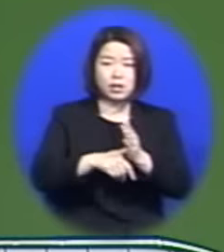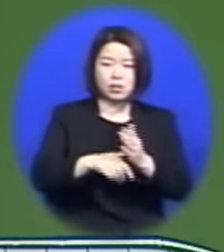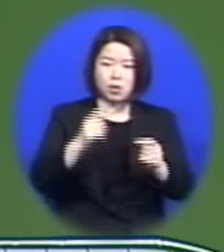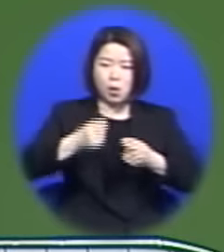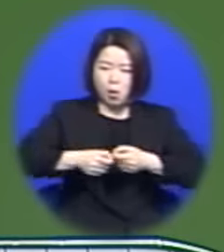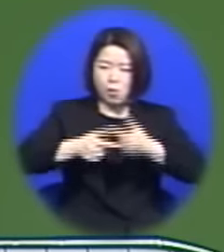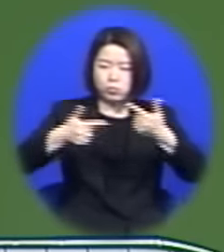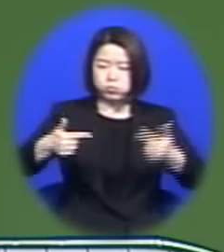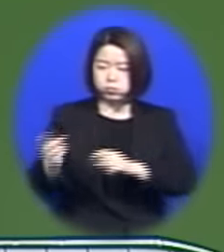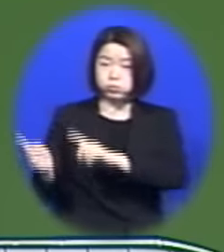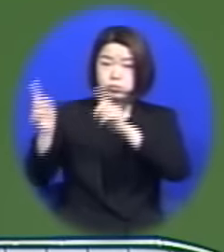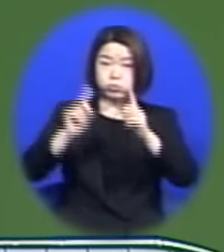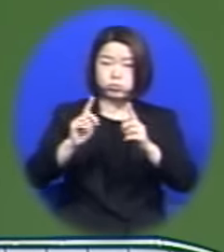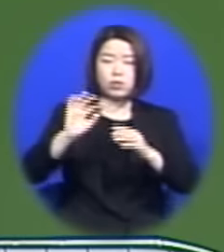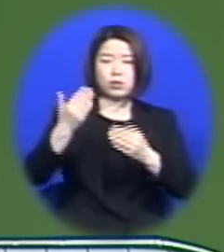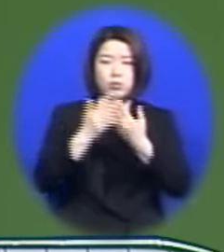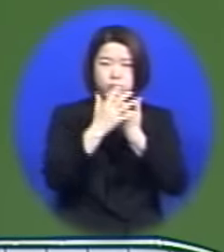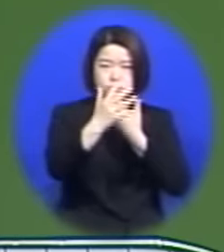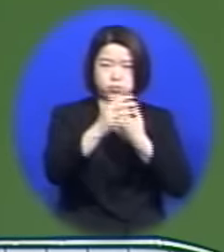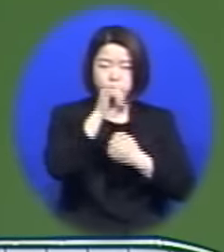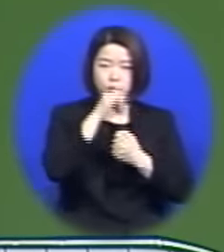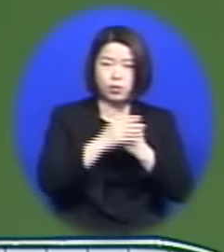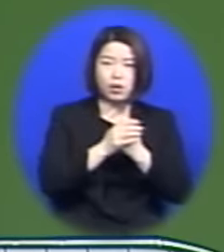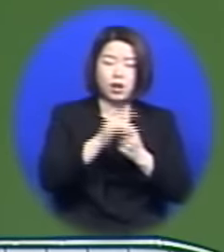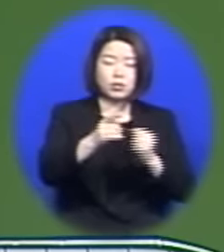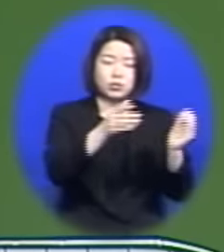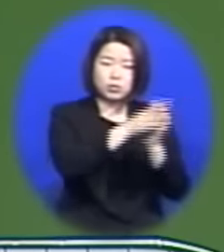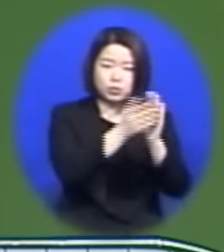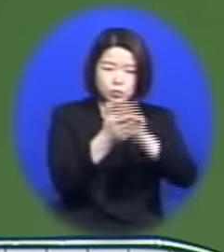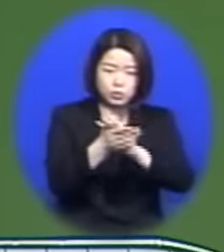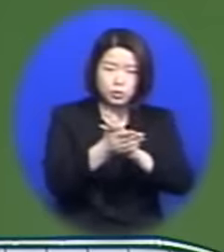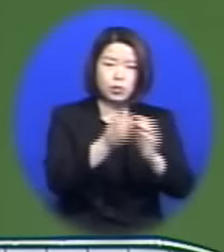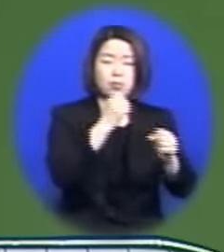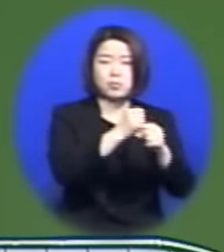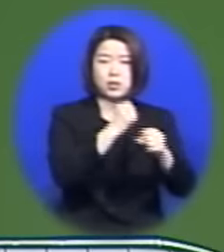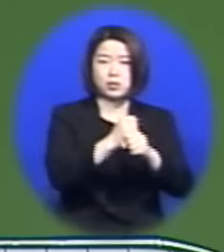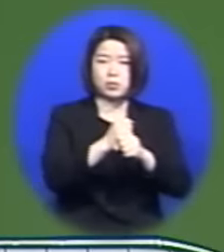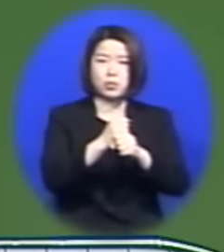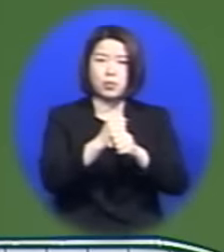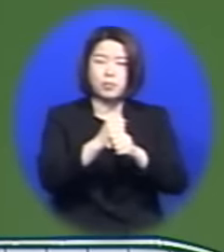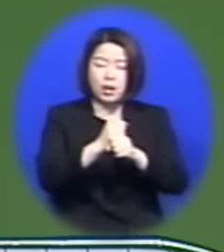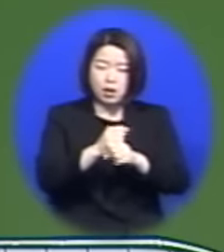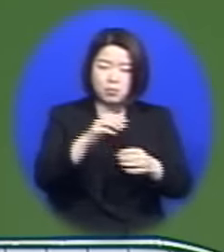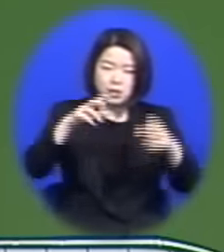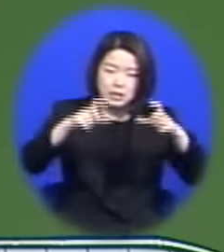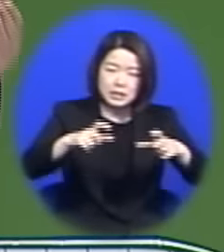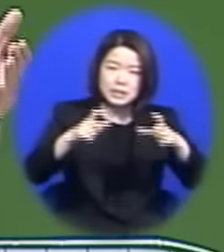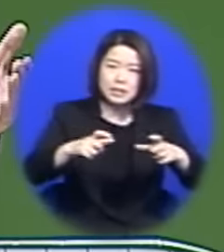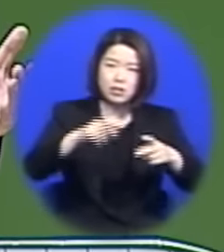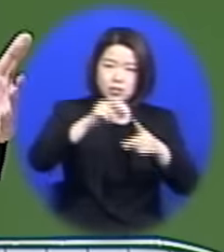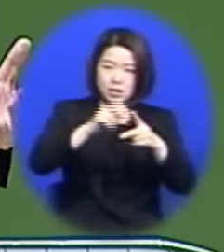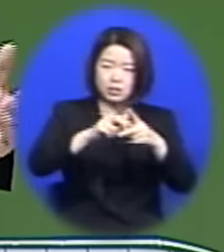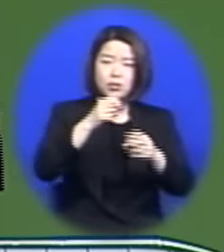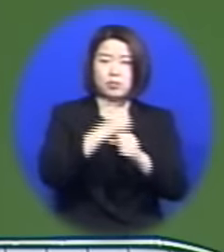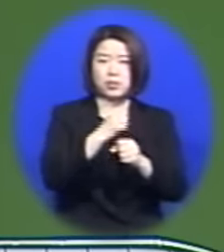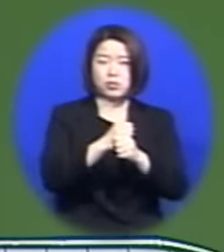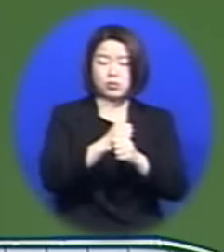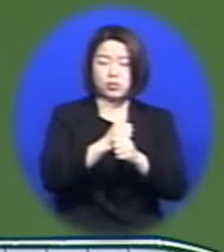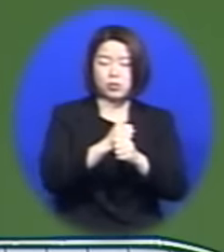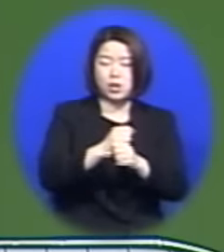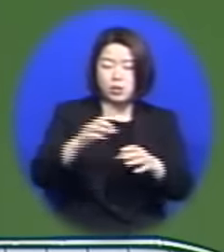교회에서 유치원을 짓고 직업 센터를 만들고 그리고 체육관을 짓고 그리고 주민 센터를